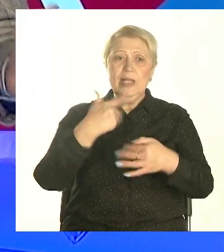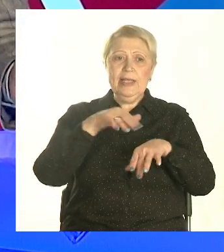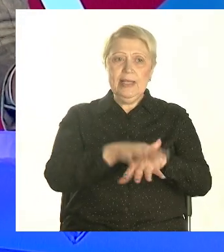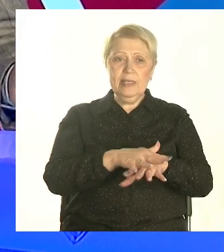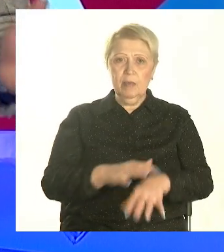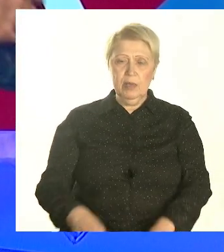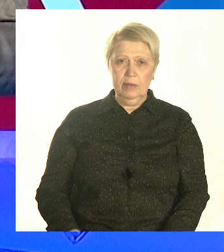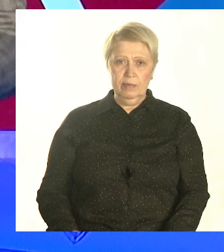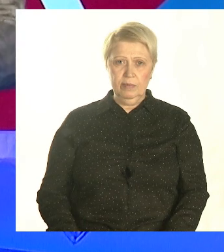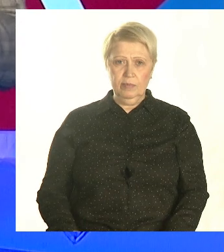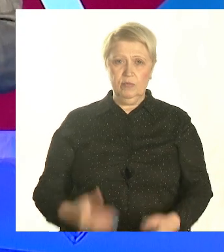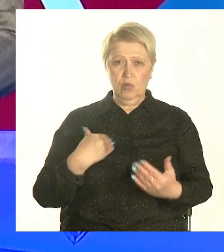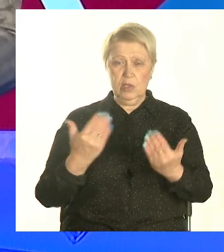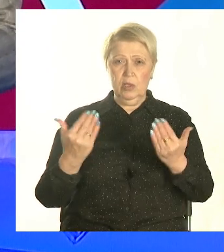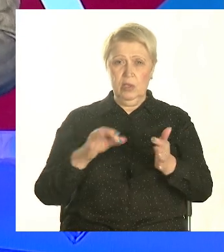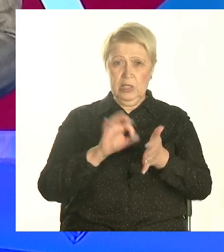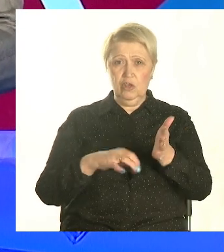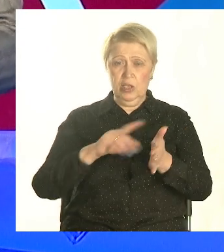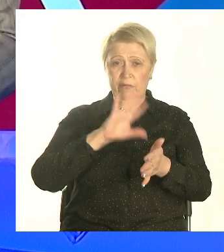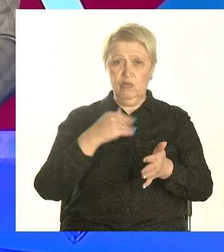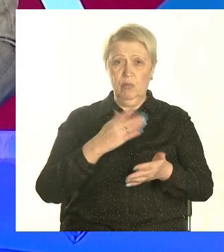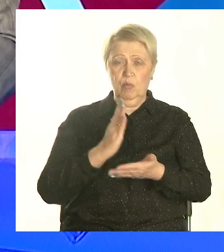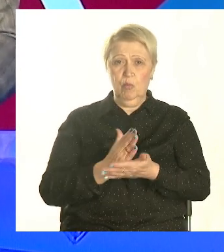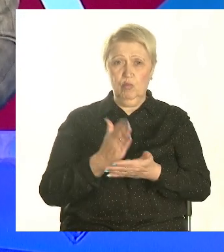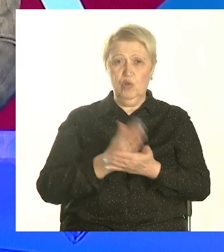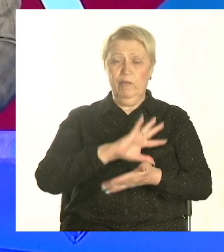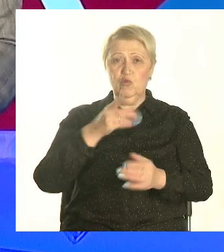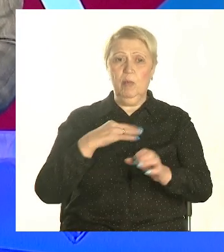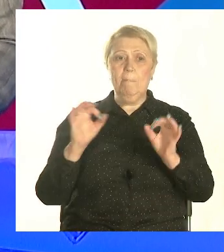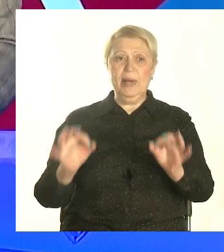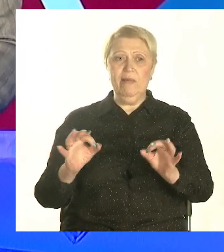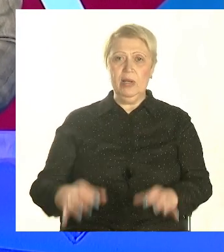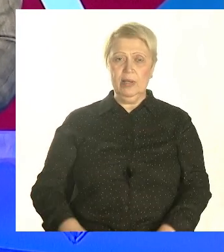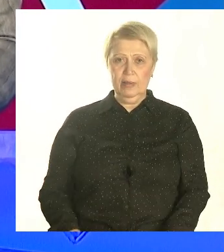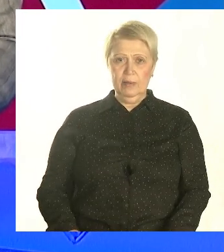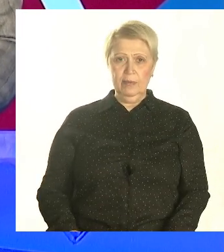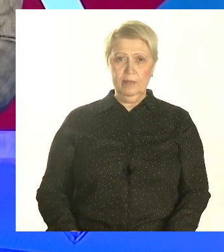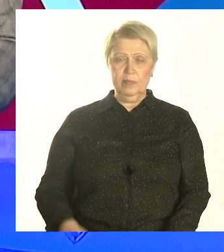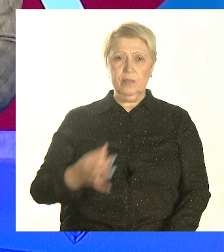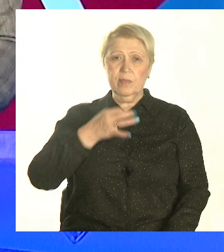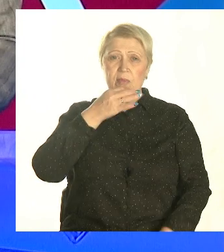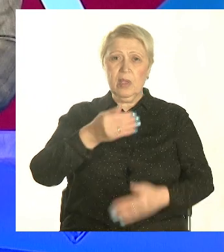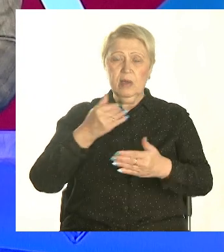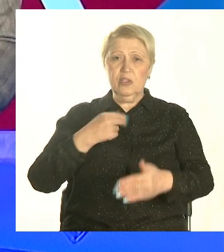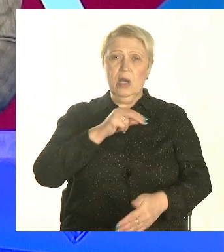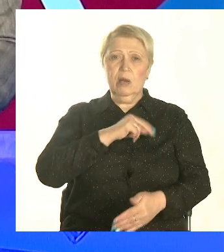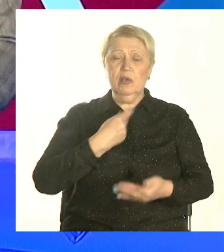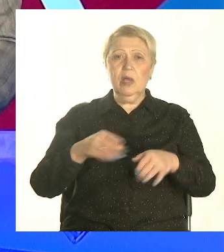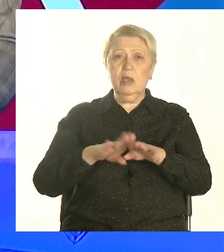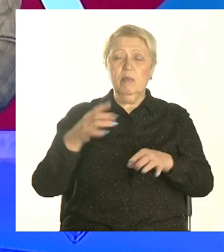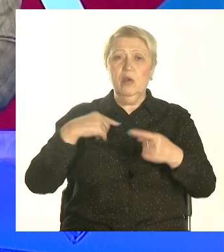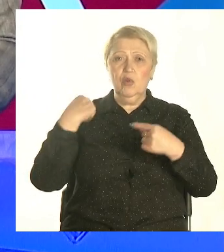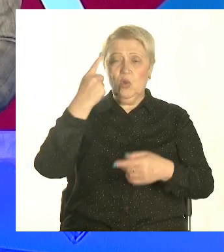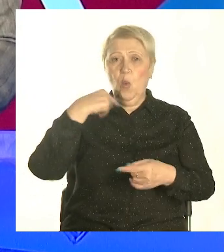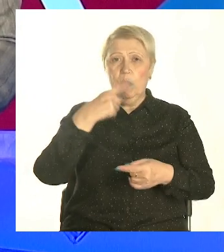корявым образом, сейчас полетит просто на всех парусах. Раньше она работала таким образом, что мы не